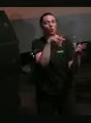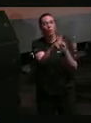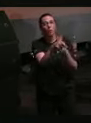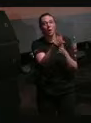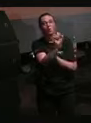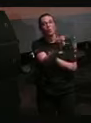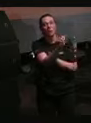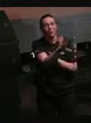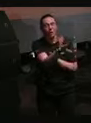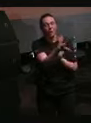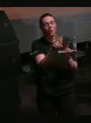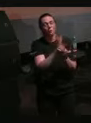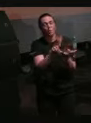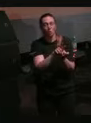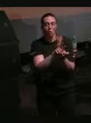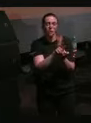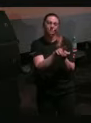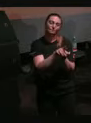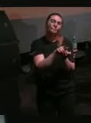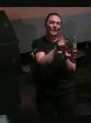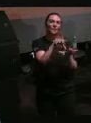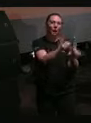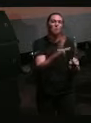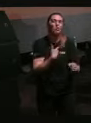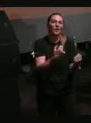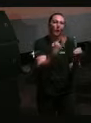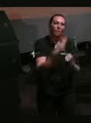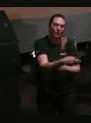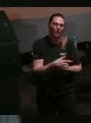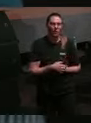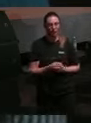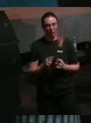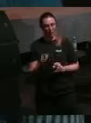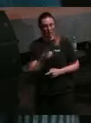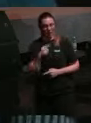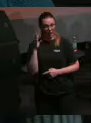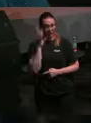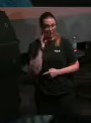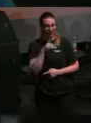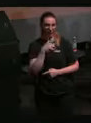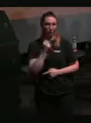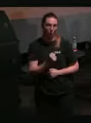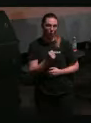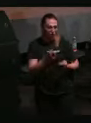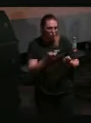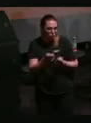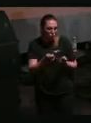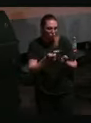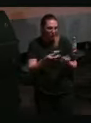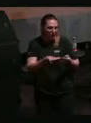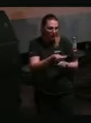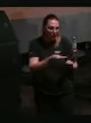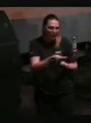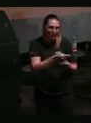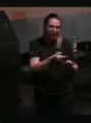så beslaglegger det også enorme mengder kraft. Så det vi mener jo at vi må styre disse investeringene,